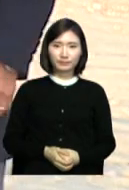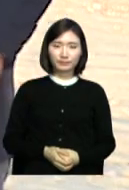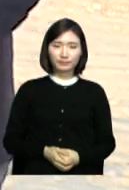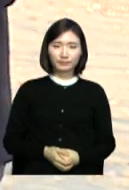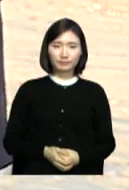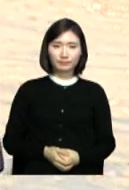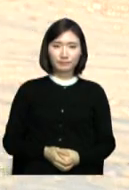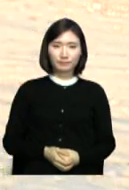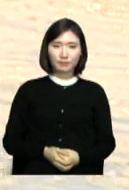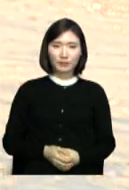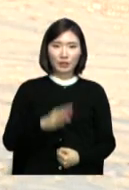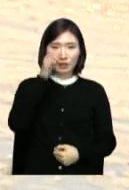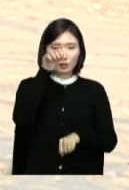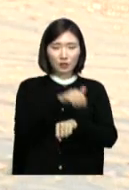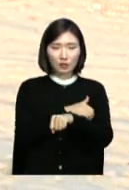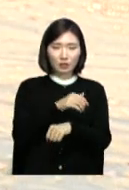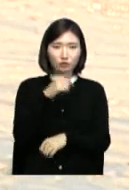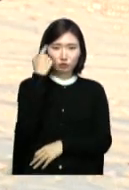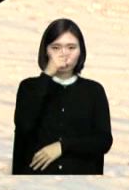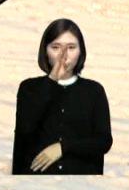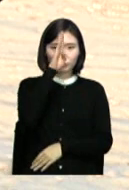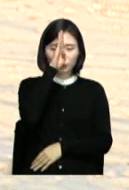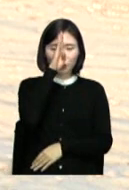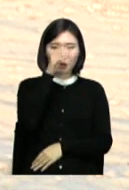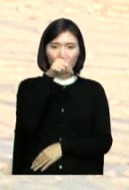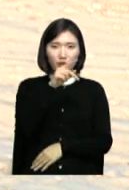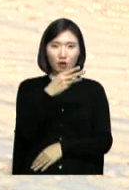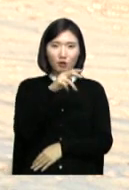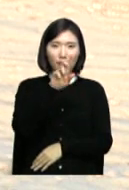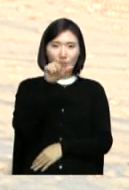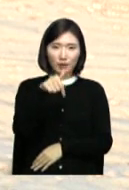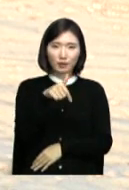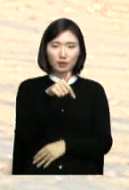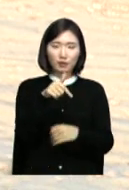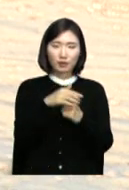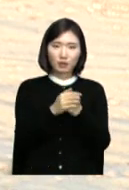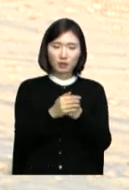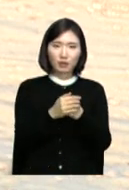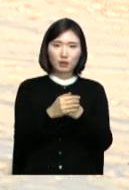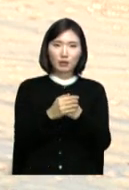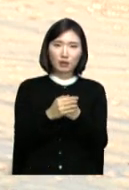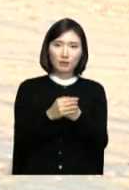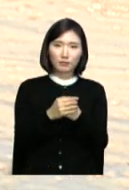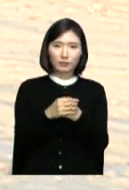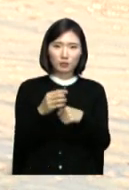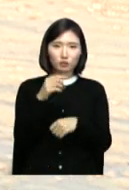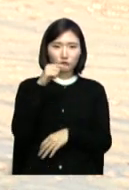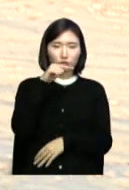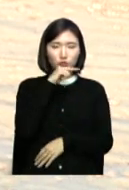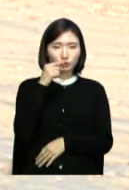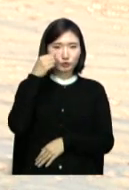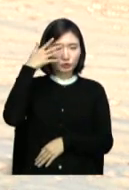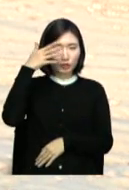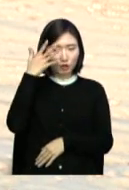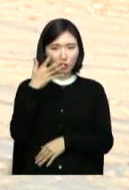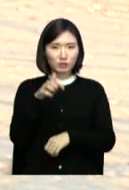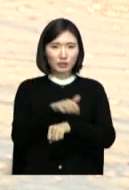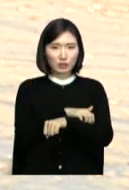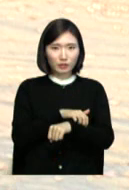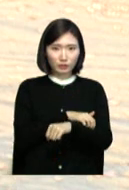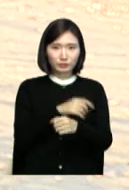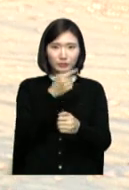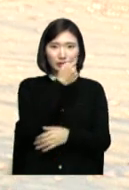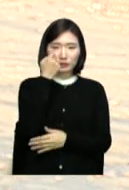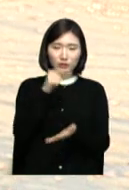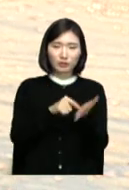기자입니다 알레르기성 결막염은 결막의 염증이 생기는 것으로 눈이 되거나가 상 타요